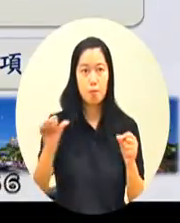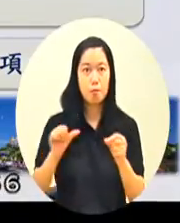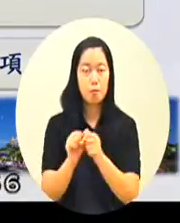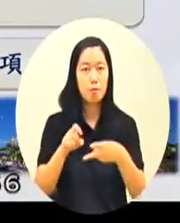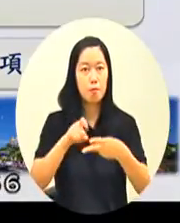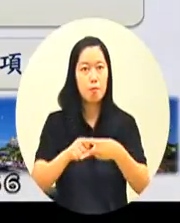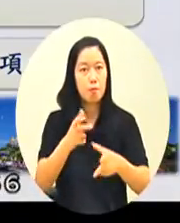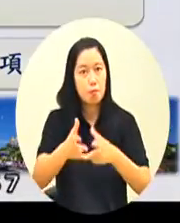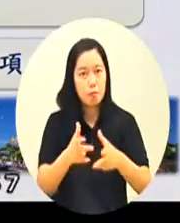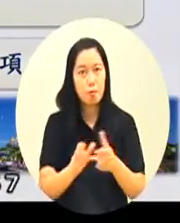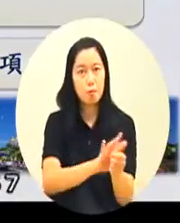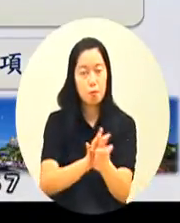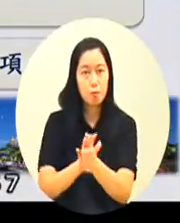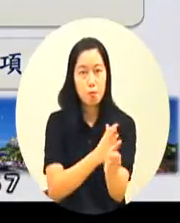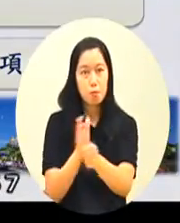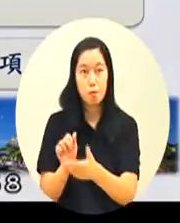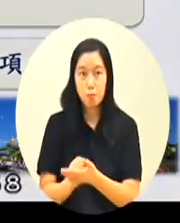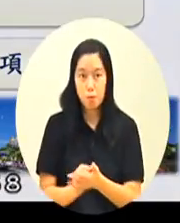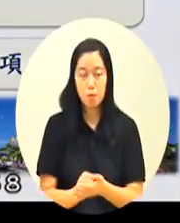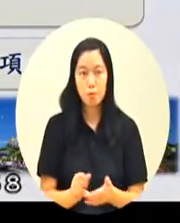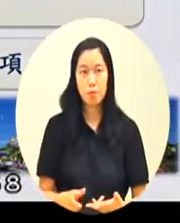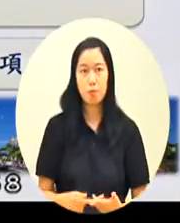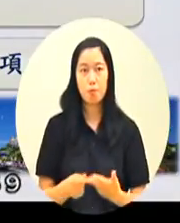工商及服务业普查。那